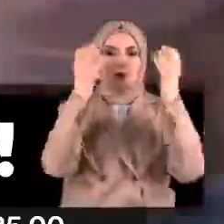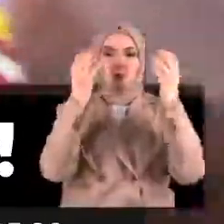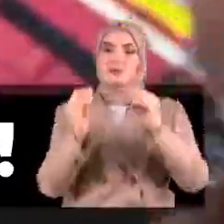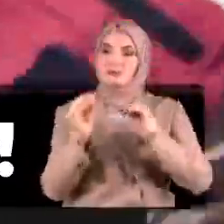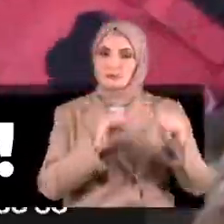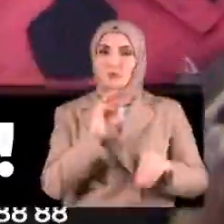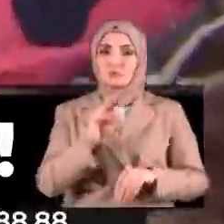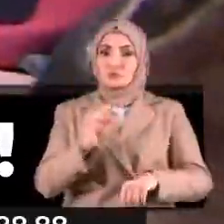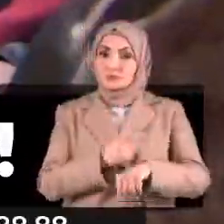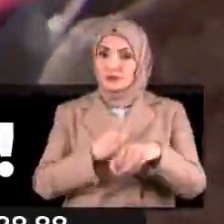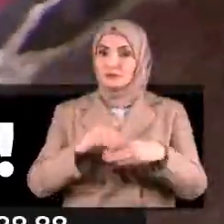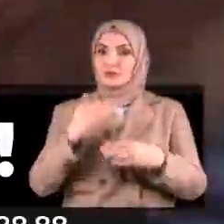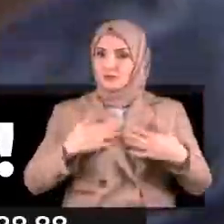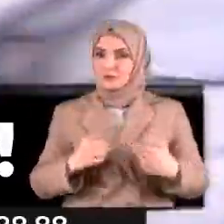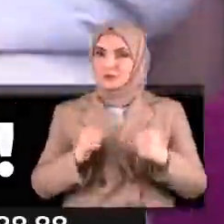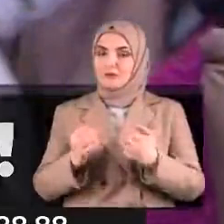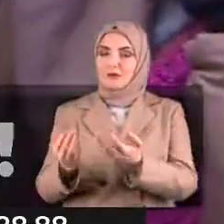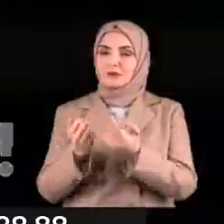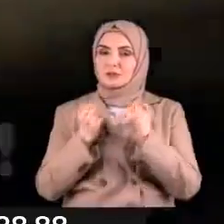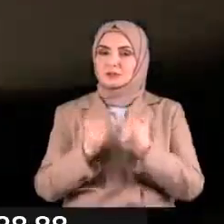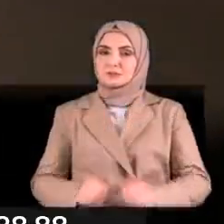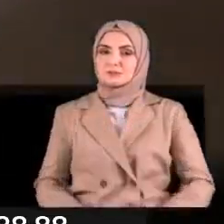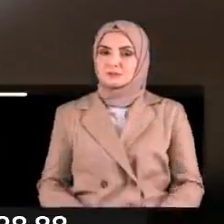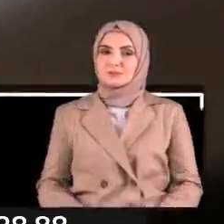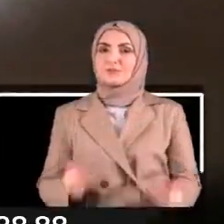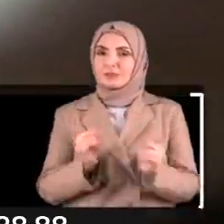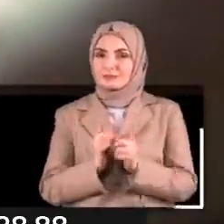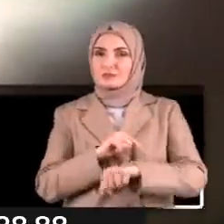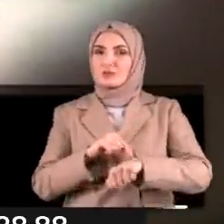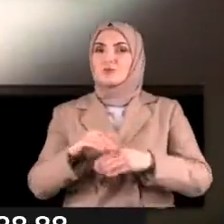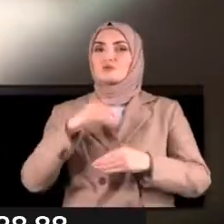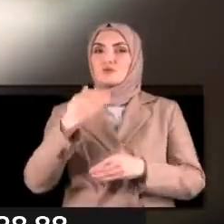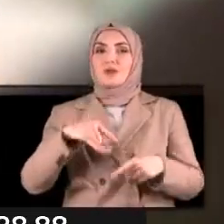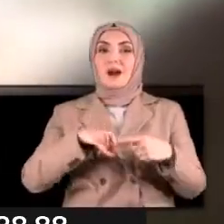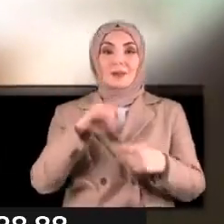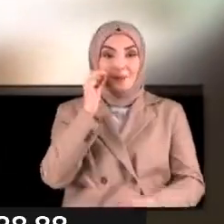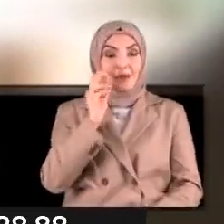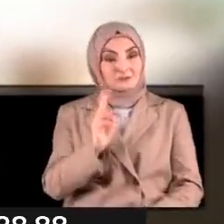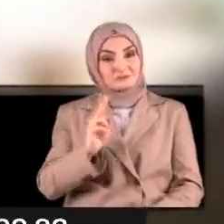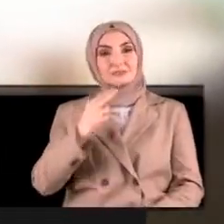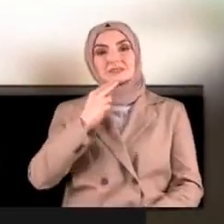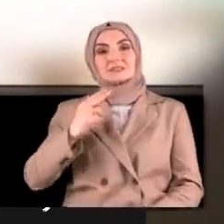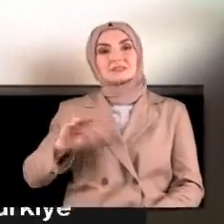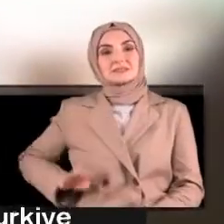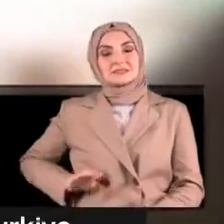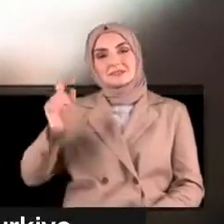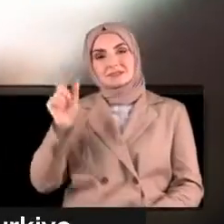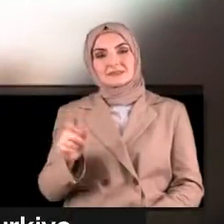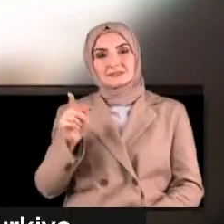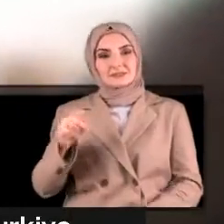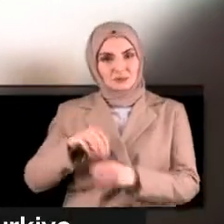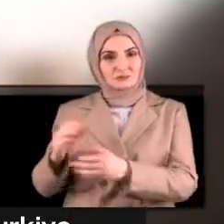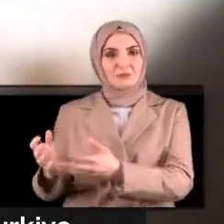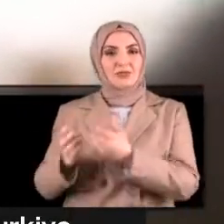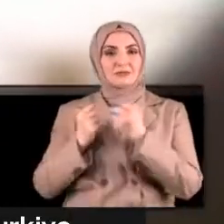çıkartıldı. Gökçe'yle Çiğdem geldi, tamam mı? Çok geçmeden Halit Çetin'in kızı da çıkarıldı o enkazdan. Abi çıkart, bu tahliye